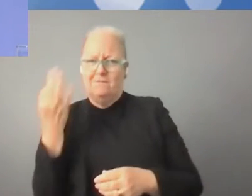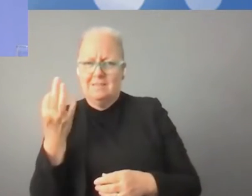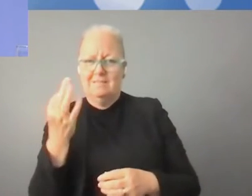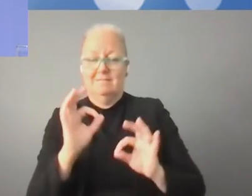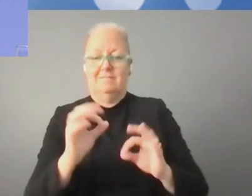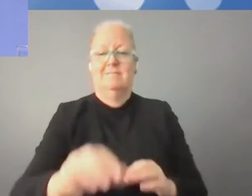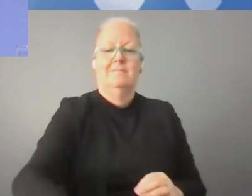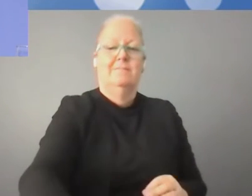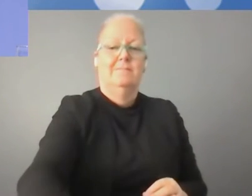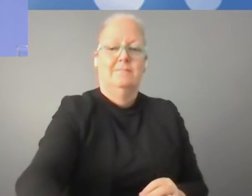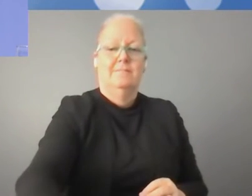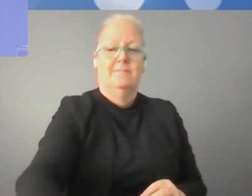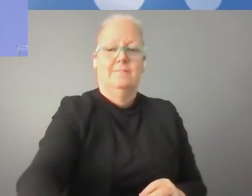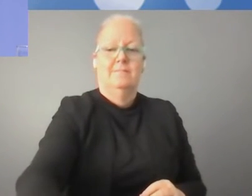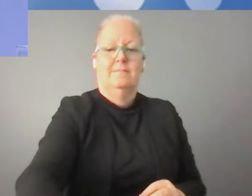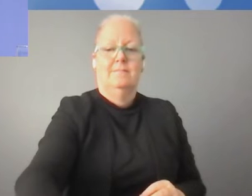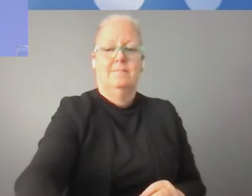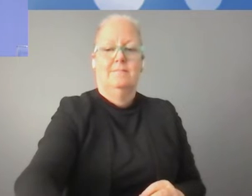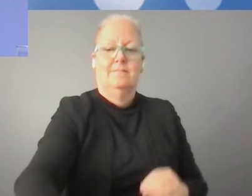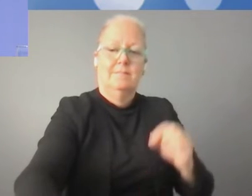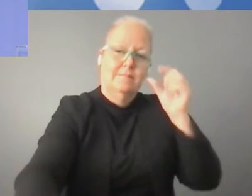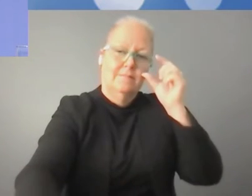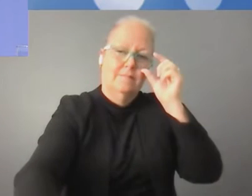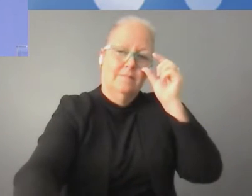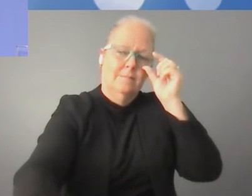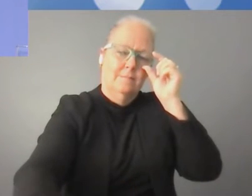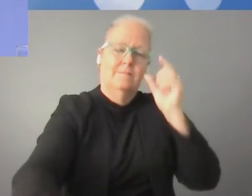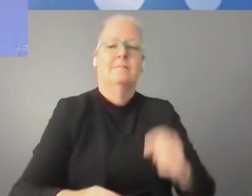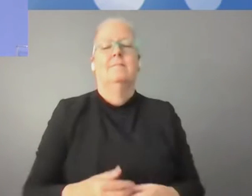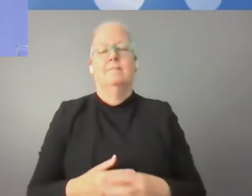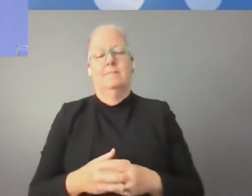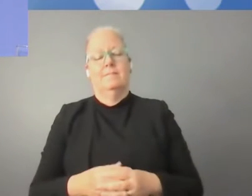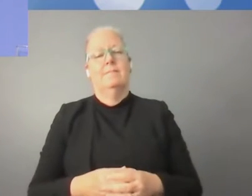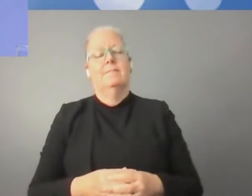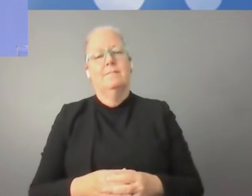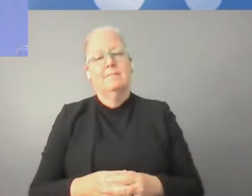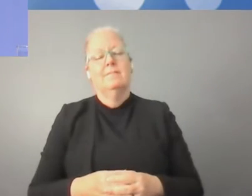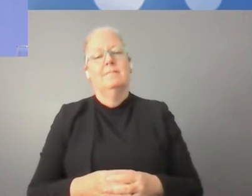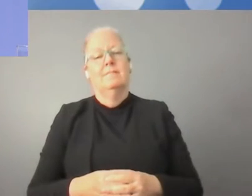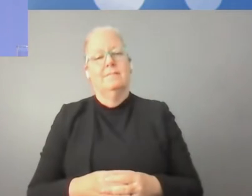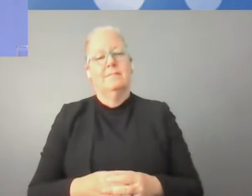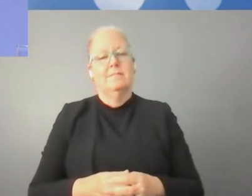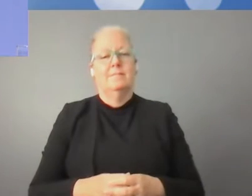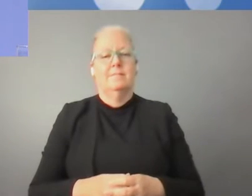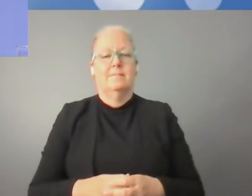Благодарю. Постараюсь. Предлагаю, чтобы вы снабдились наушниками, я буду говорить по-французски.